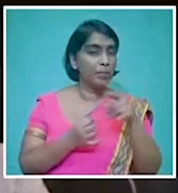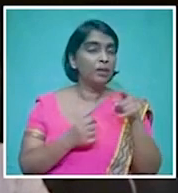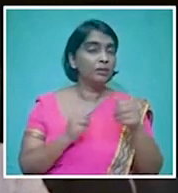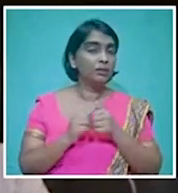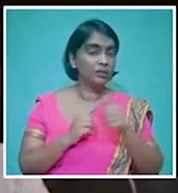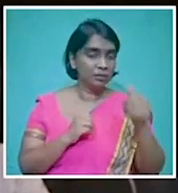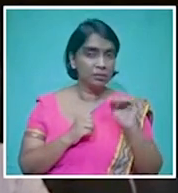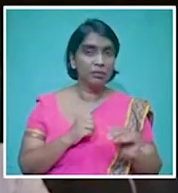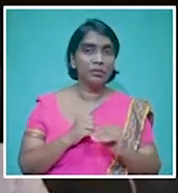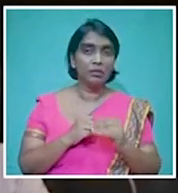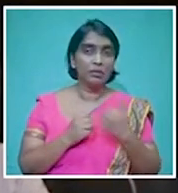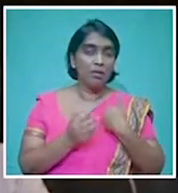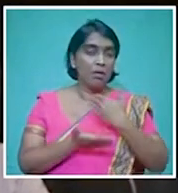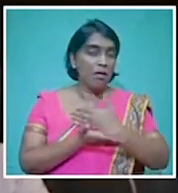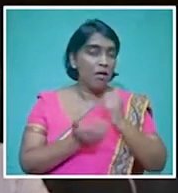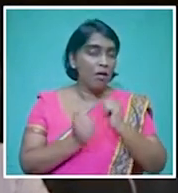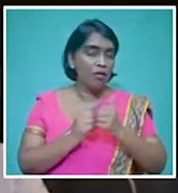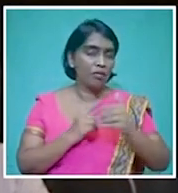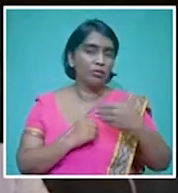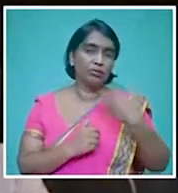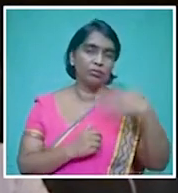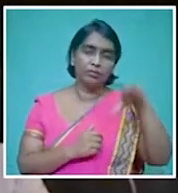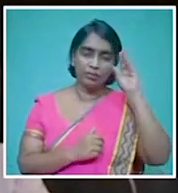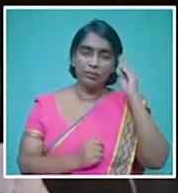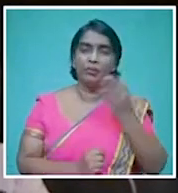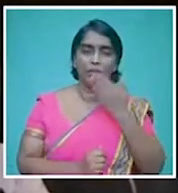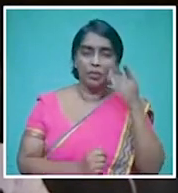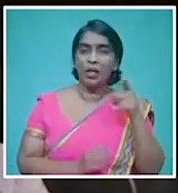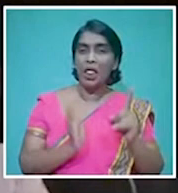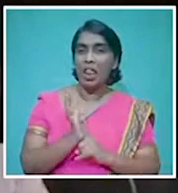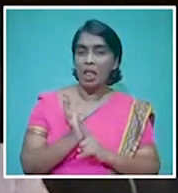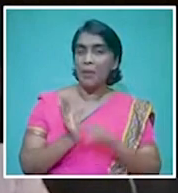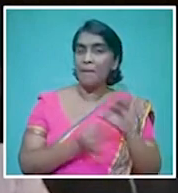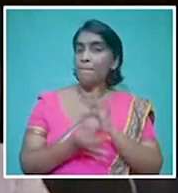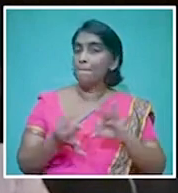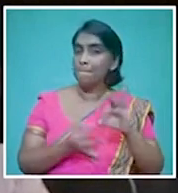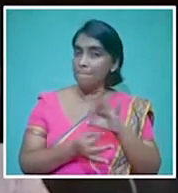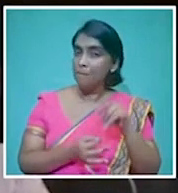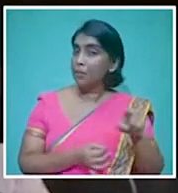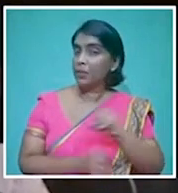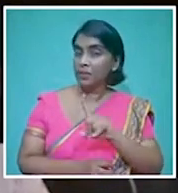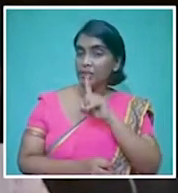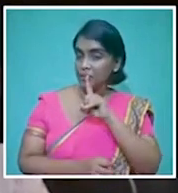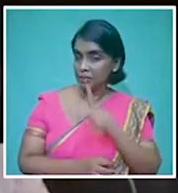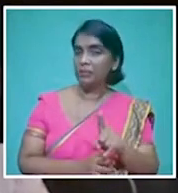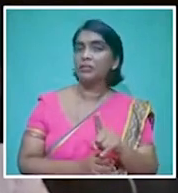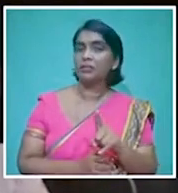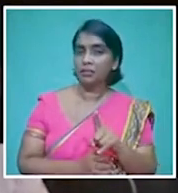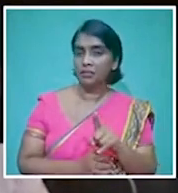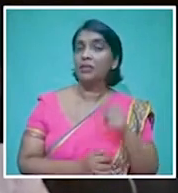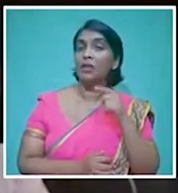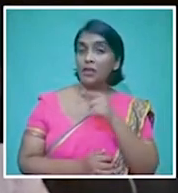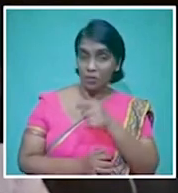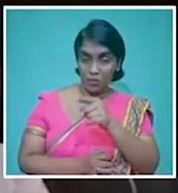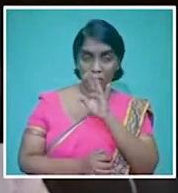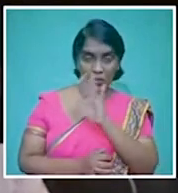ක්‍රමේ සීමාවන් අපිට හොඳටම තේරුම් ගන්න පුළුවන්. මොකද මේ ලිබරල් ප්‍රජාතන්ත්‍රවාදය කියන්නේම ඒ